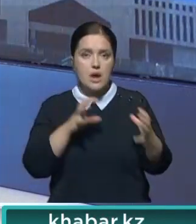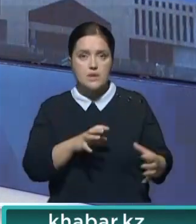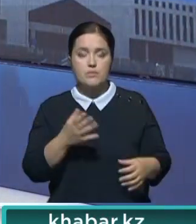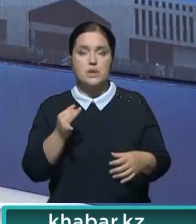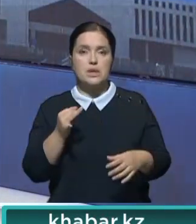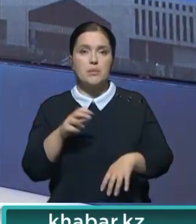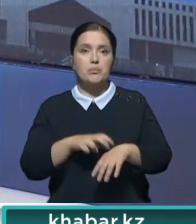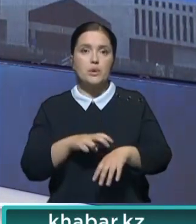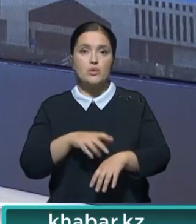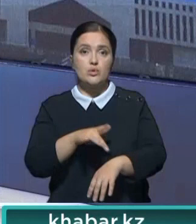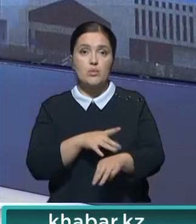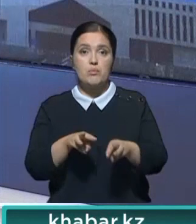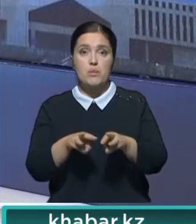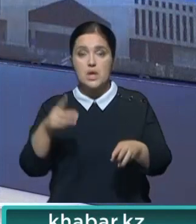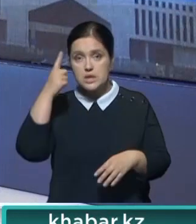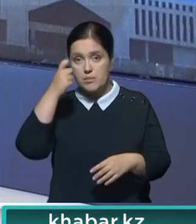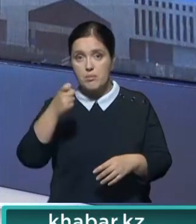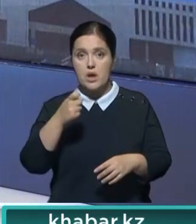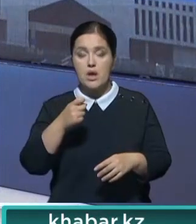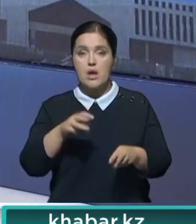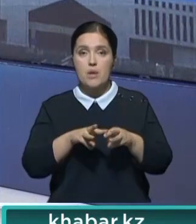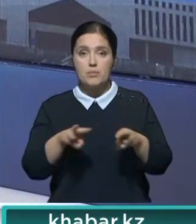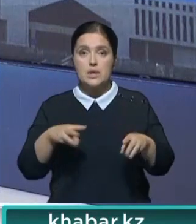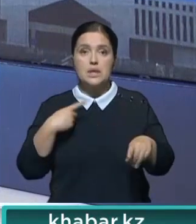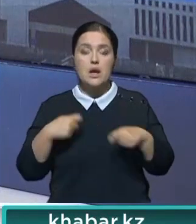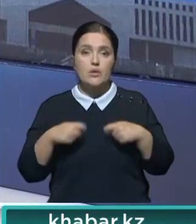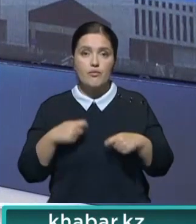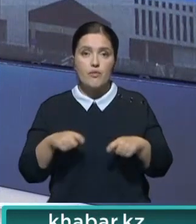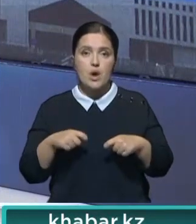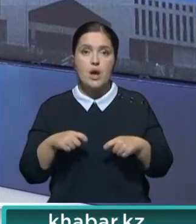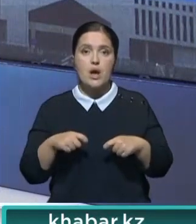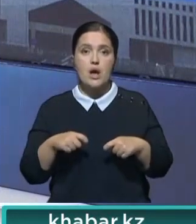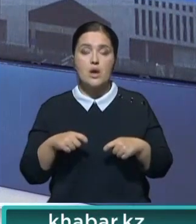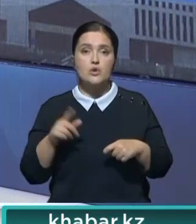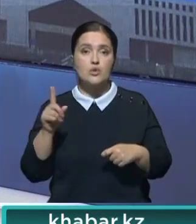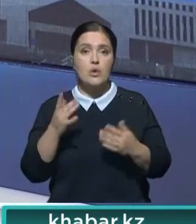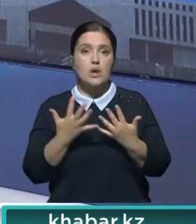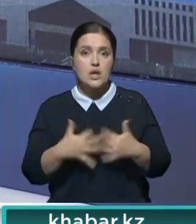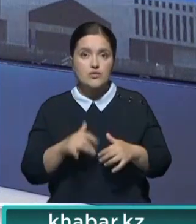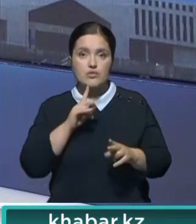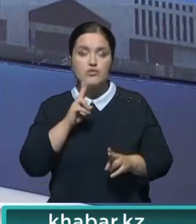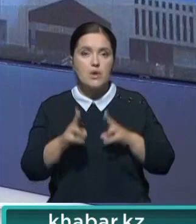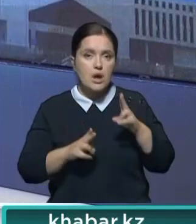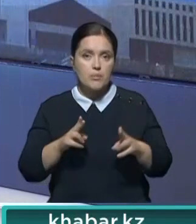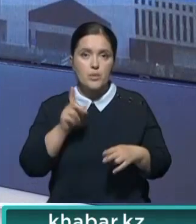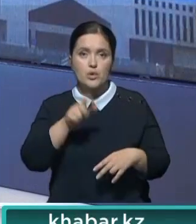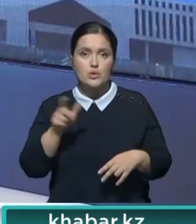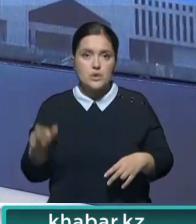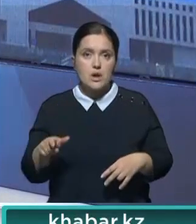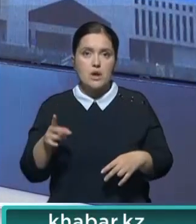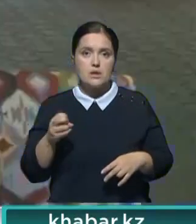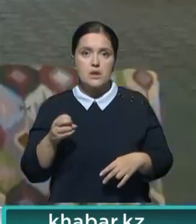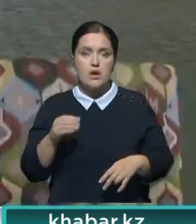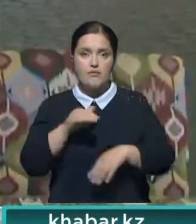медуслугами об этом На заседании правительства сообщил сегодня глава мин торговли при этом Серик жу-мангарин подчеркнул что количество жало потребителей